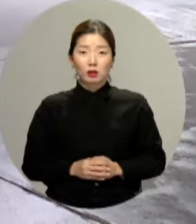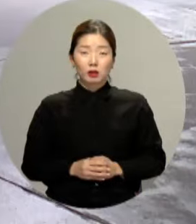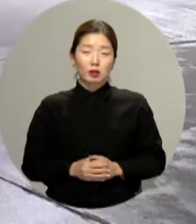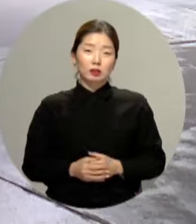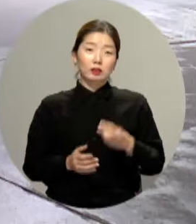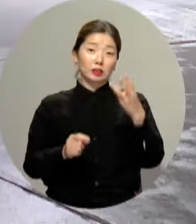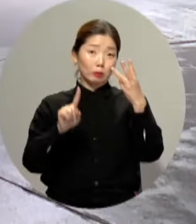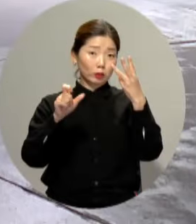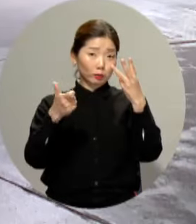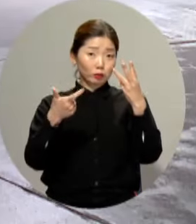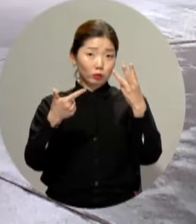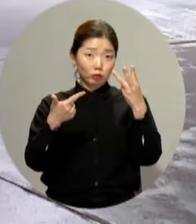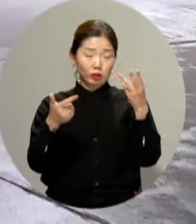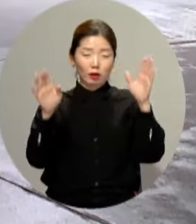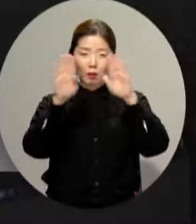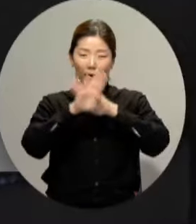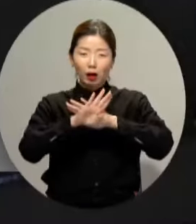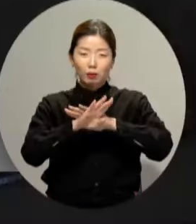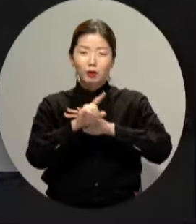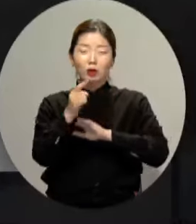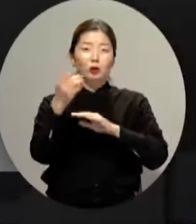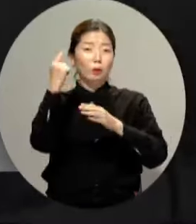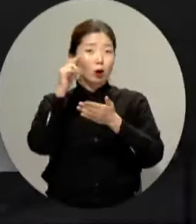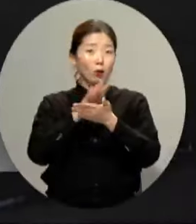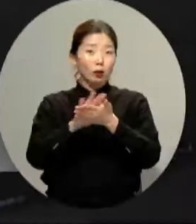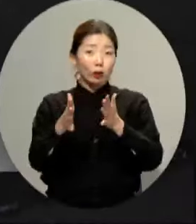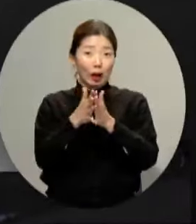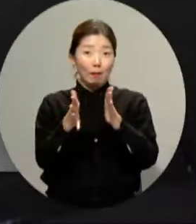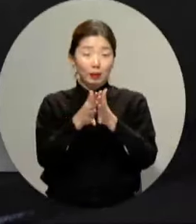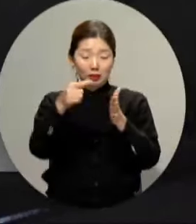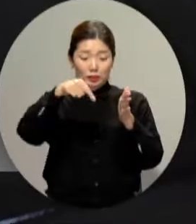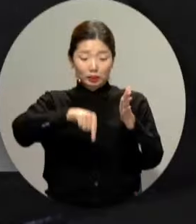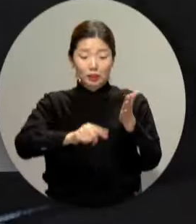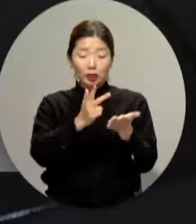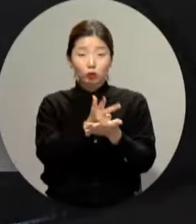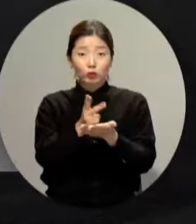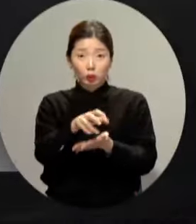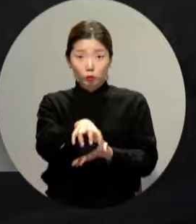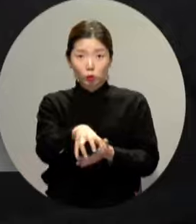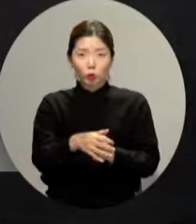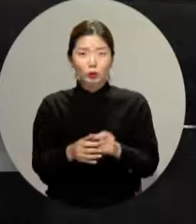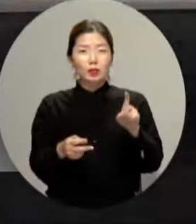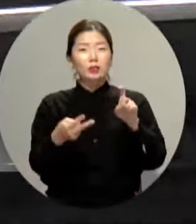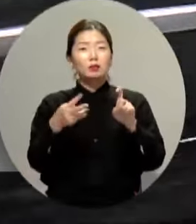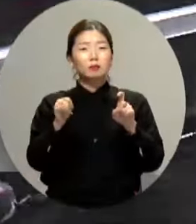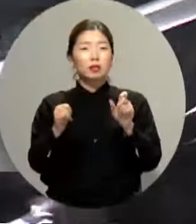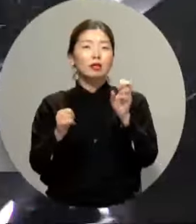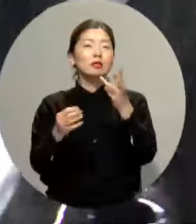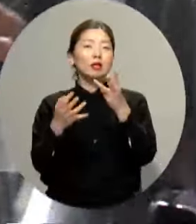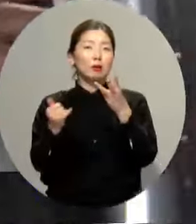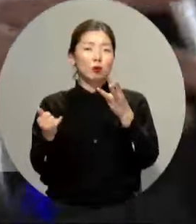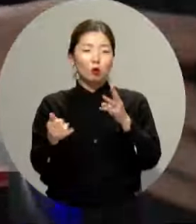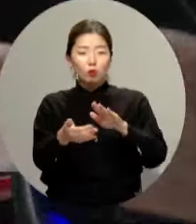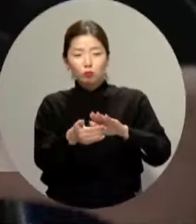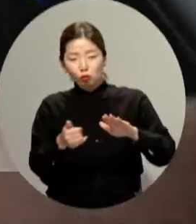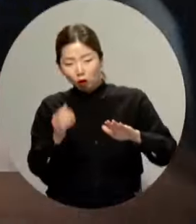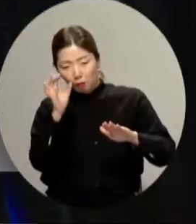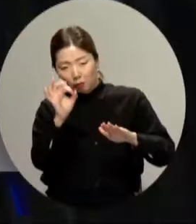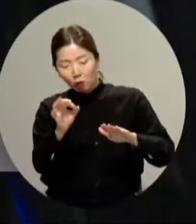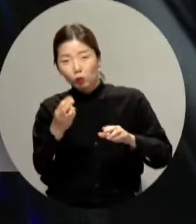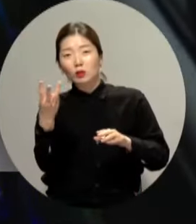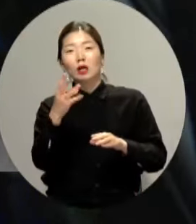16일 밤 10시 반쯤 전주 평화동의 한 아파트 지하주차장에서 10대 3명이 문이 열린